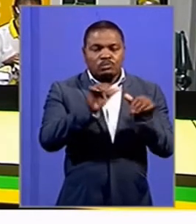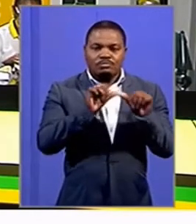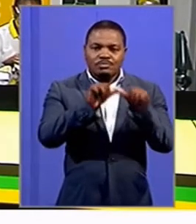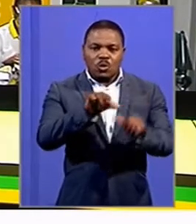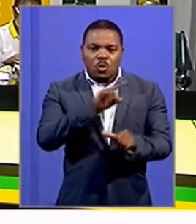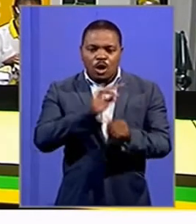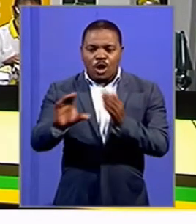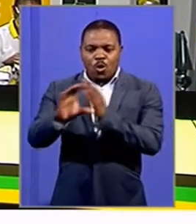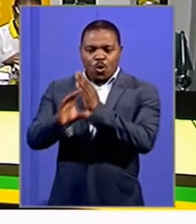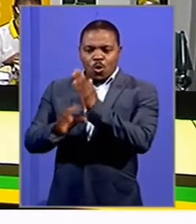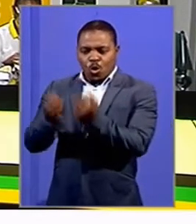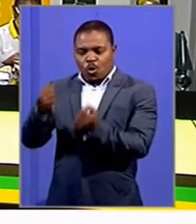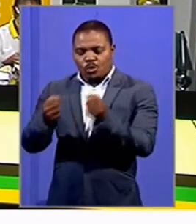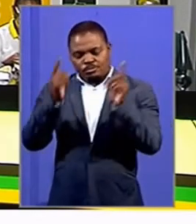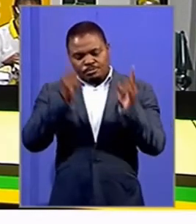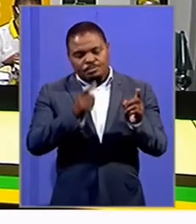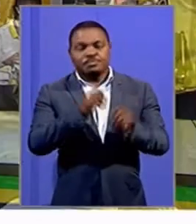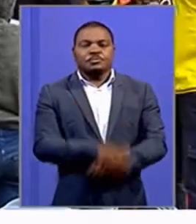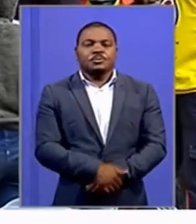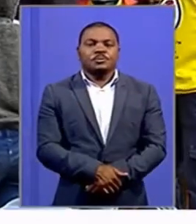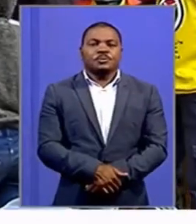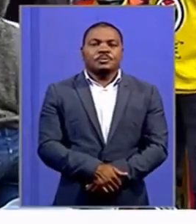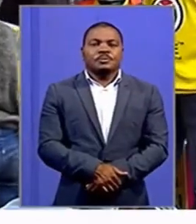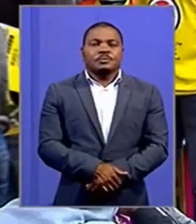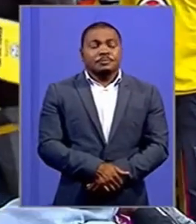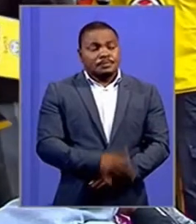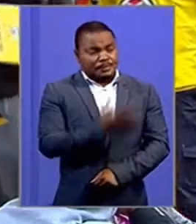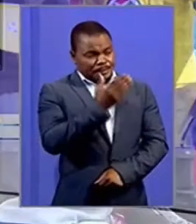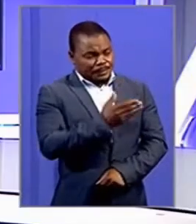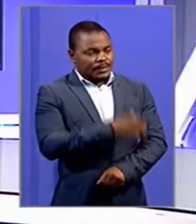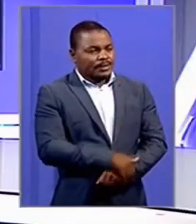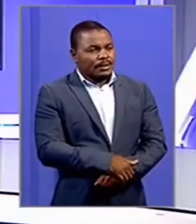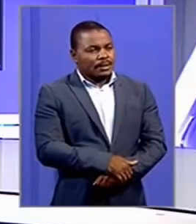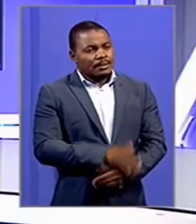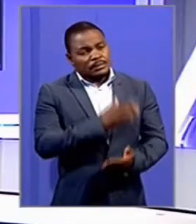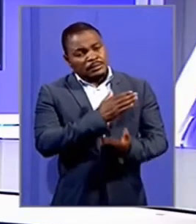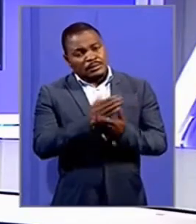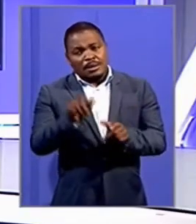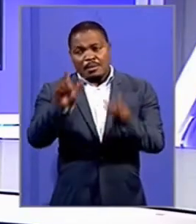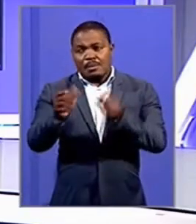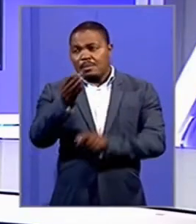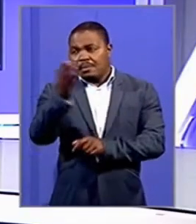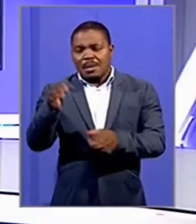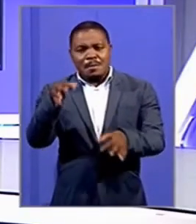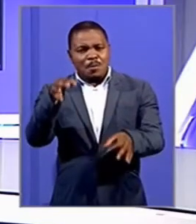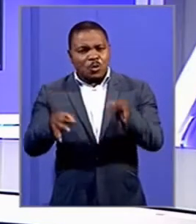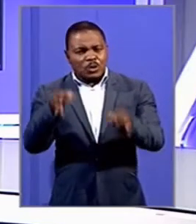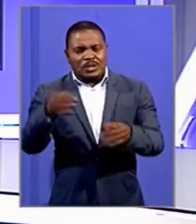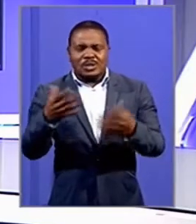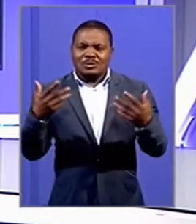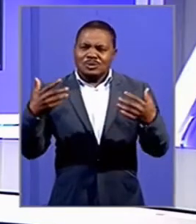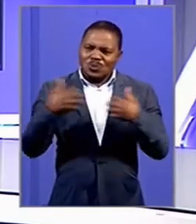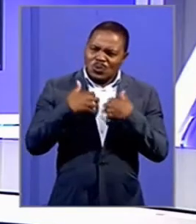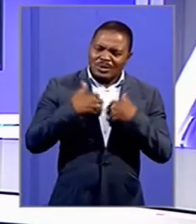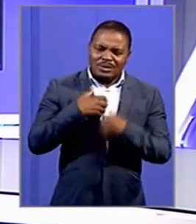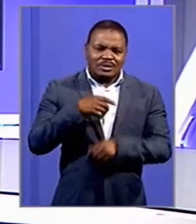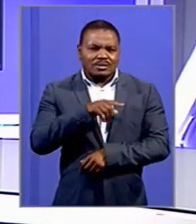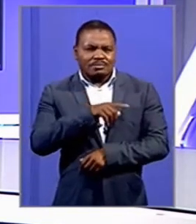Court e se tlhagisitse. Rre Tselane, go na le bangwe mo dipolotiking ba bangongoregang gore serodumo